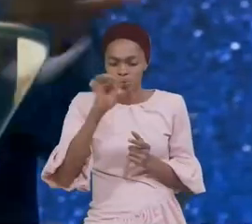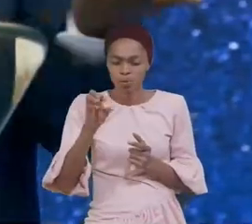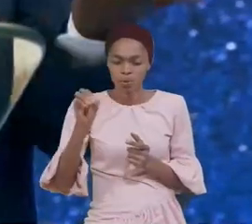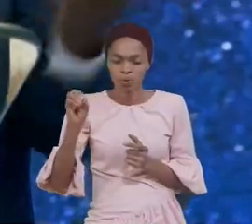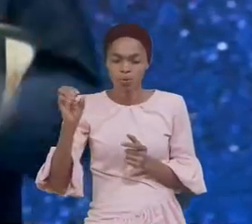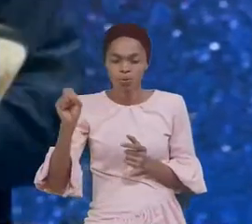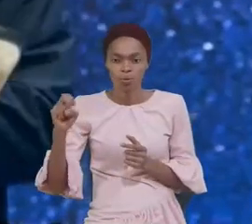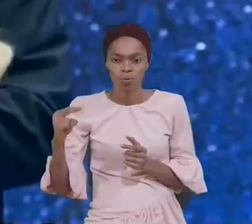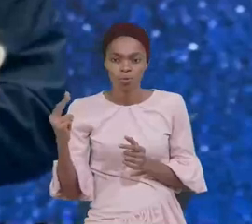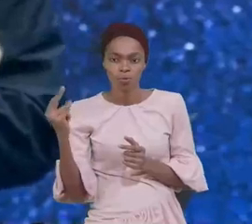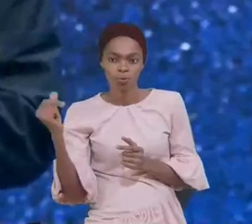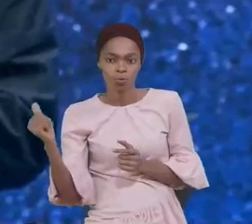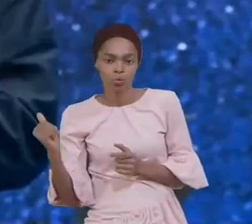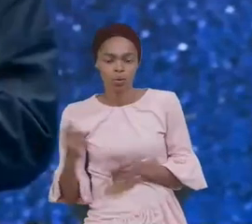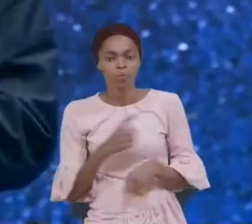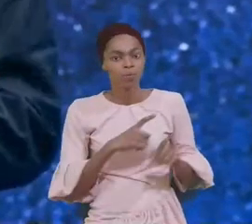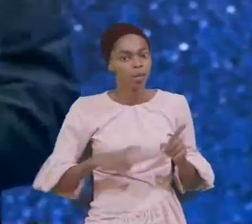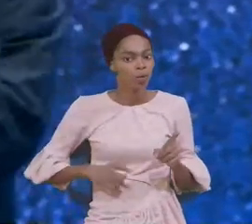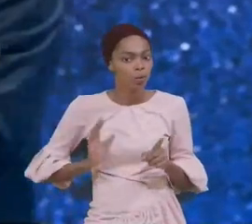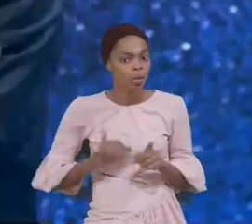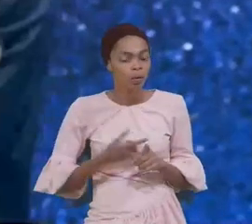nous servirons l'Éternel, notre Dieu. »